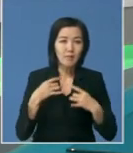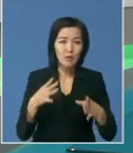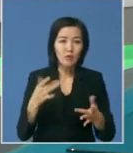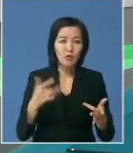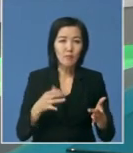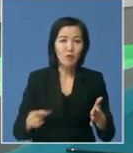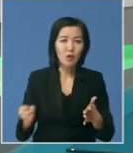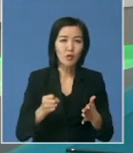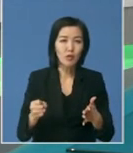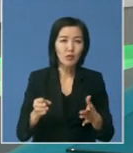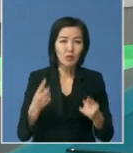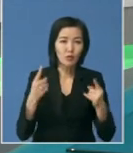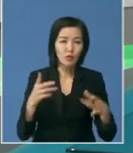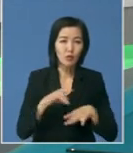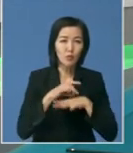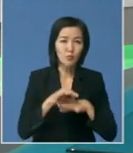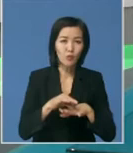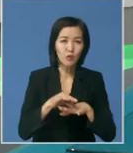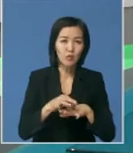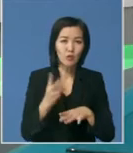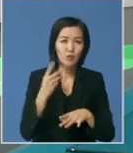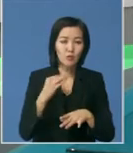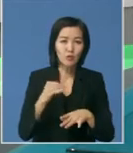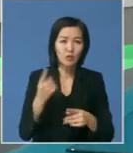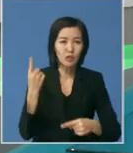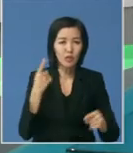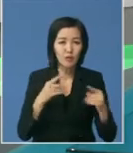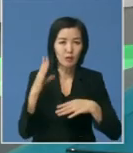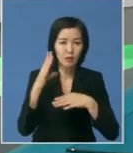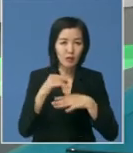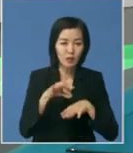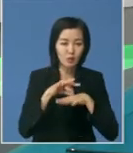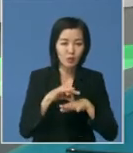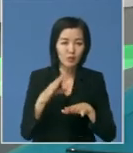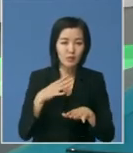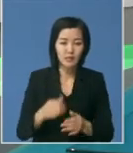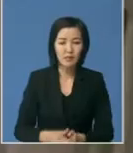өтті. Жерлестері ұзынағашта кеш ұйымдастырып, шығармашыл тұлғаның абыройын асқақтатты.